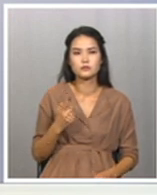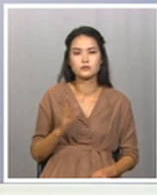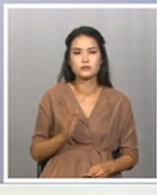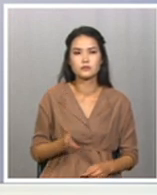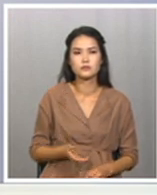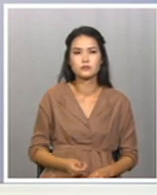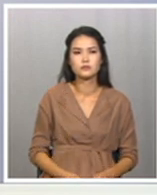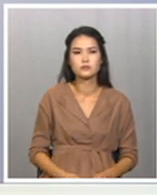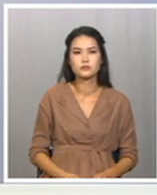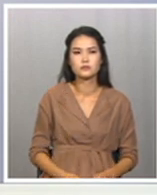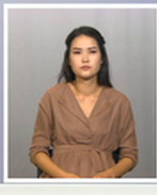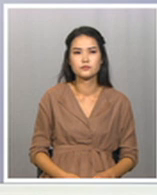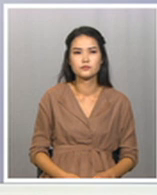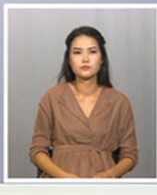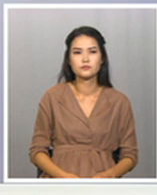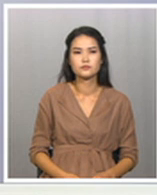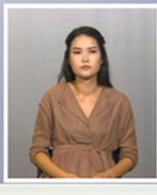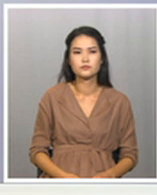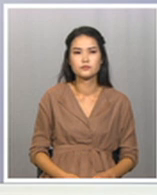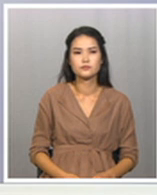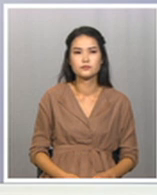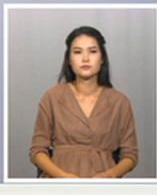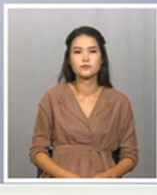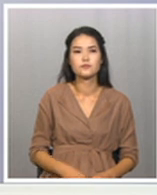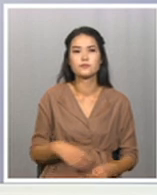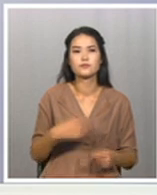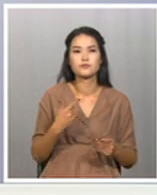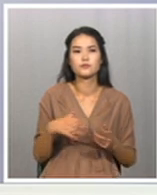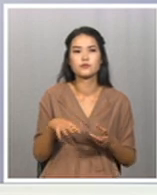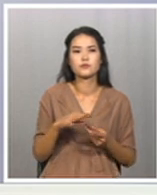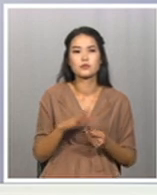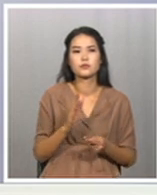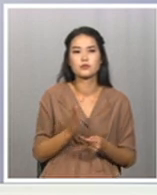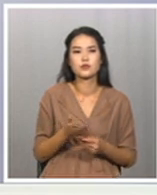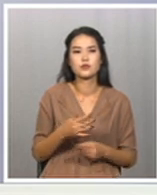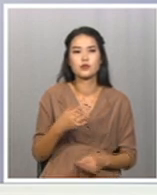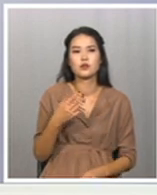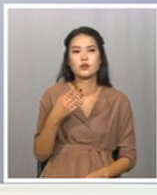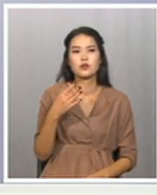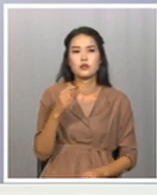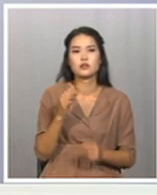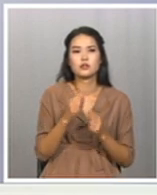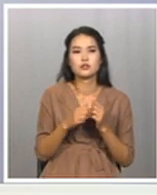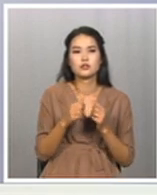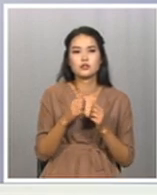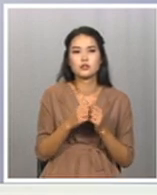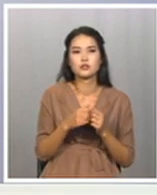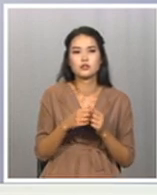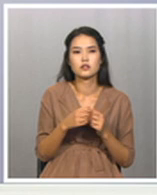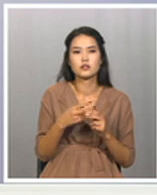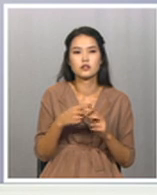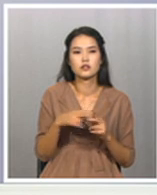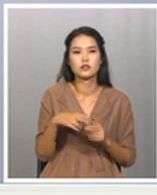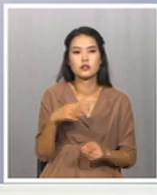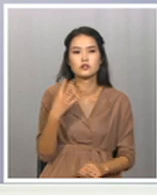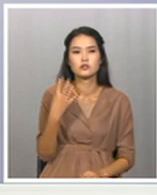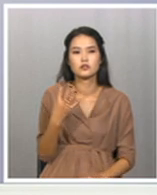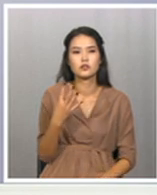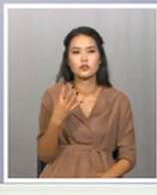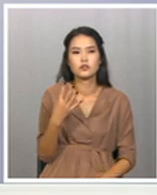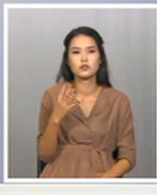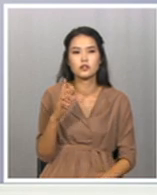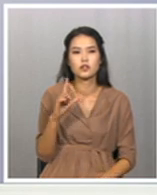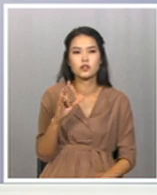натурал логарифмі. Ықшамдап жазатын болсақ, 1-дің натурал логарифмі ол 0-ге тең. Сол кезде